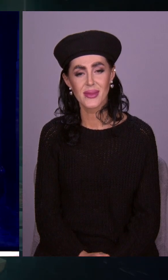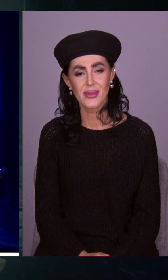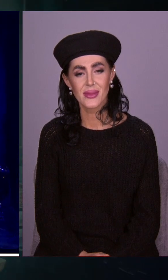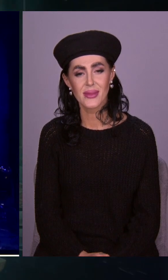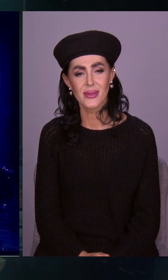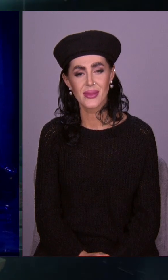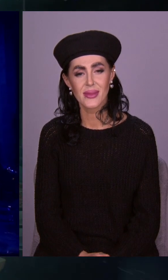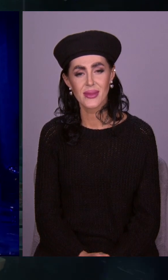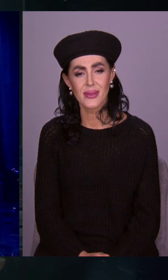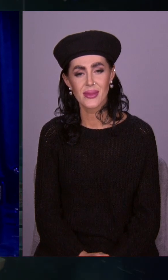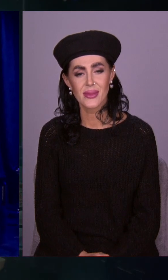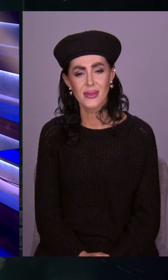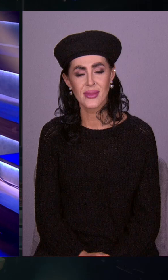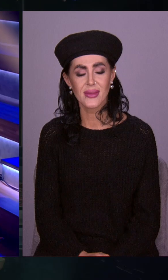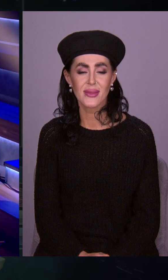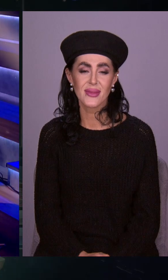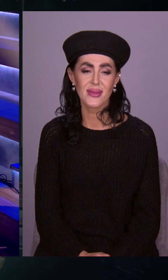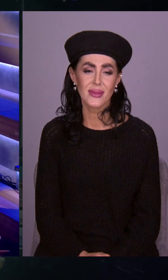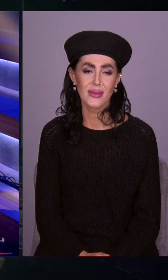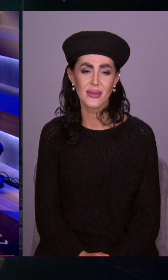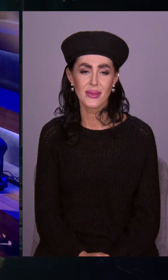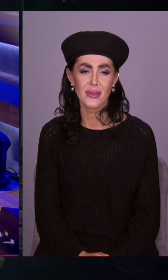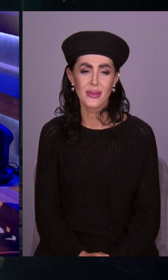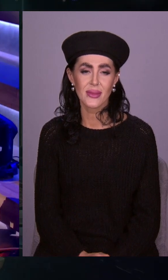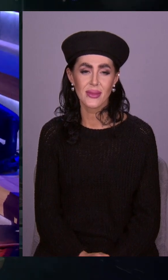alone this Saturday night.